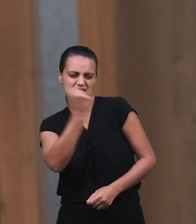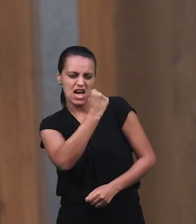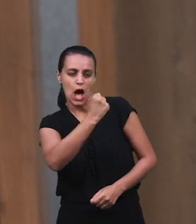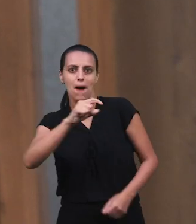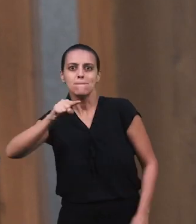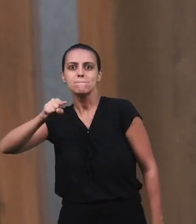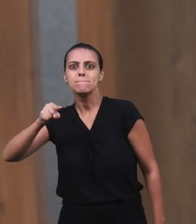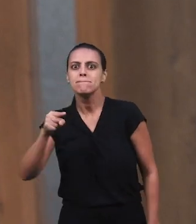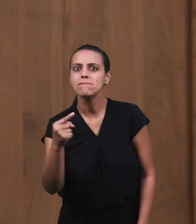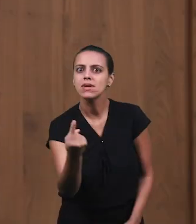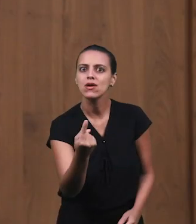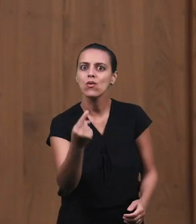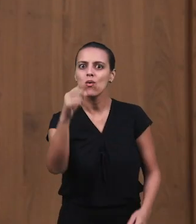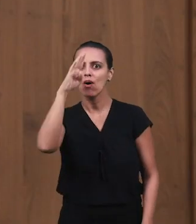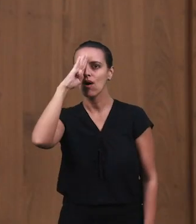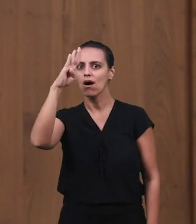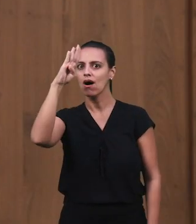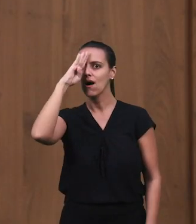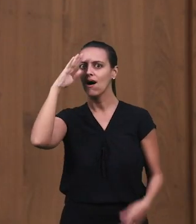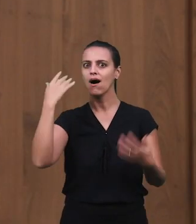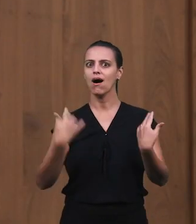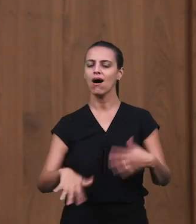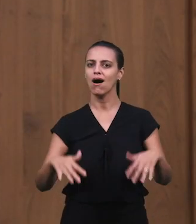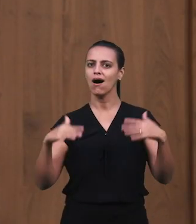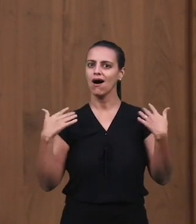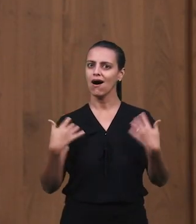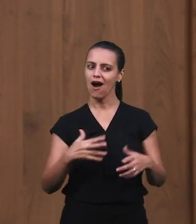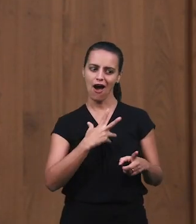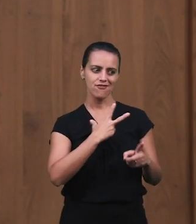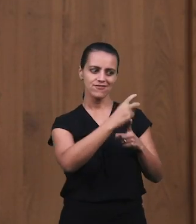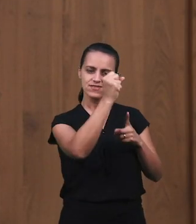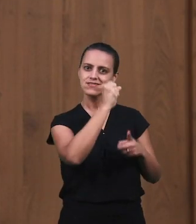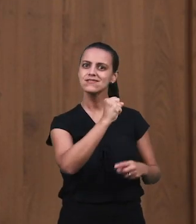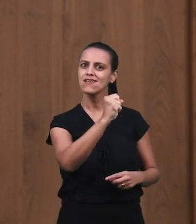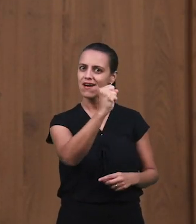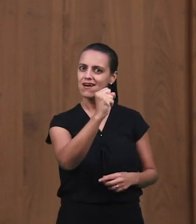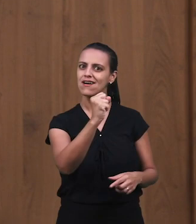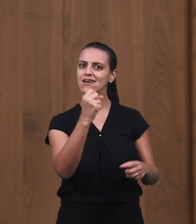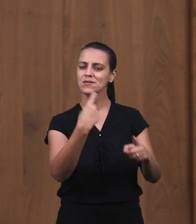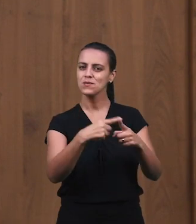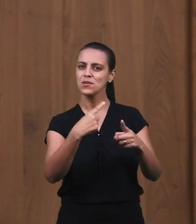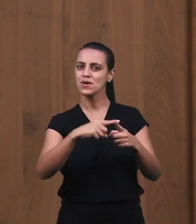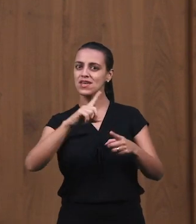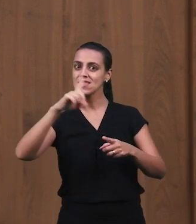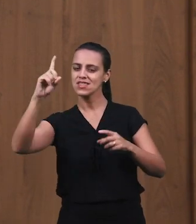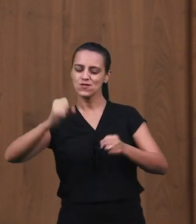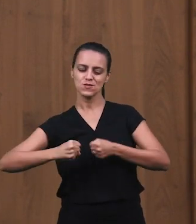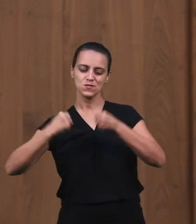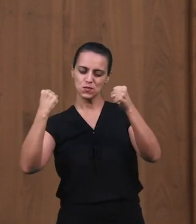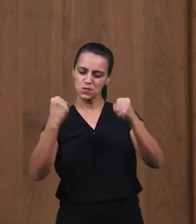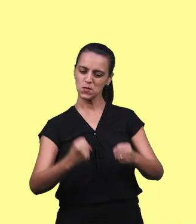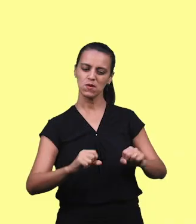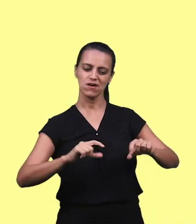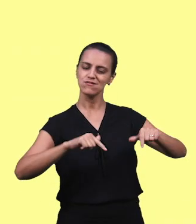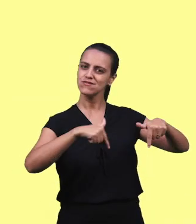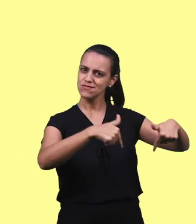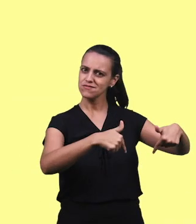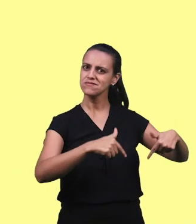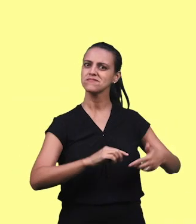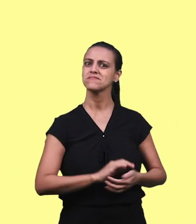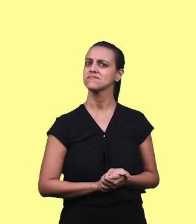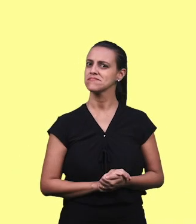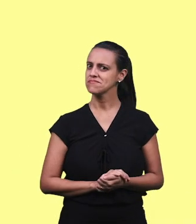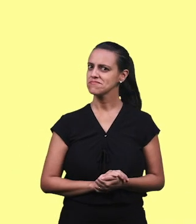philistins. Cette grande victoire a été le pouvoir de Dieu en agissant dans la vie de Samson.